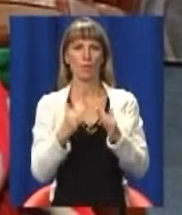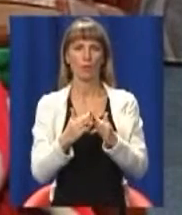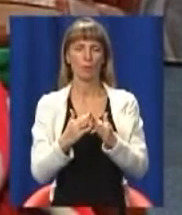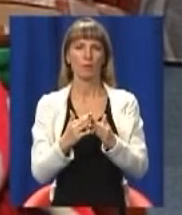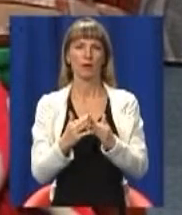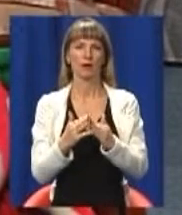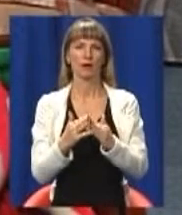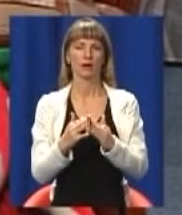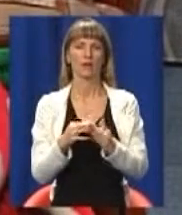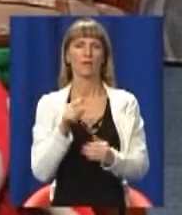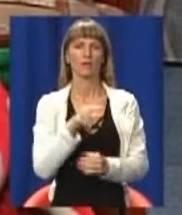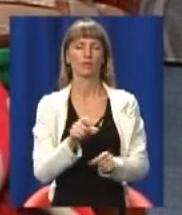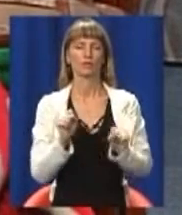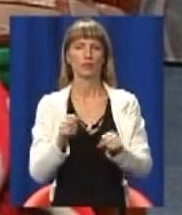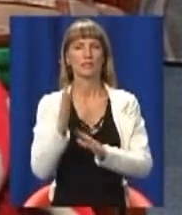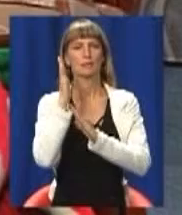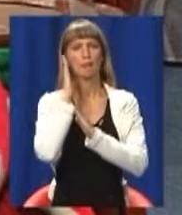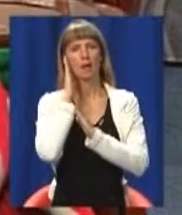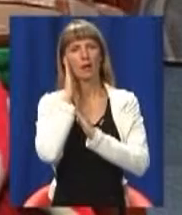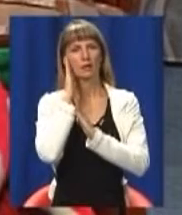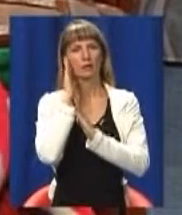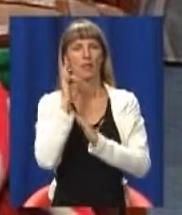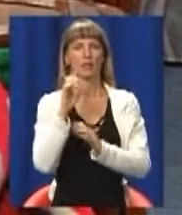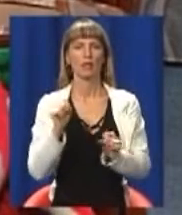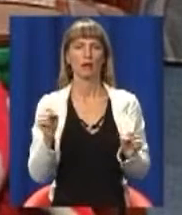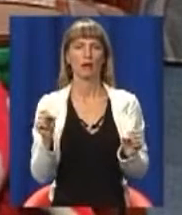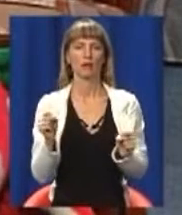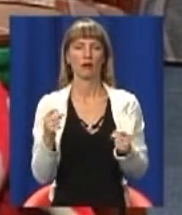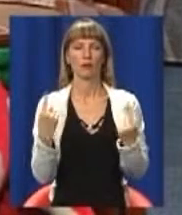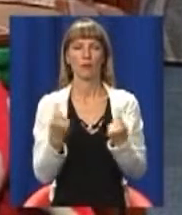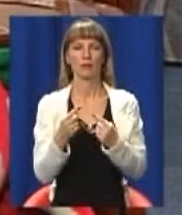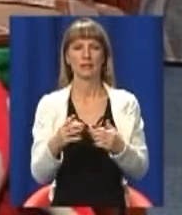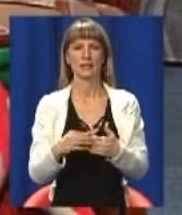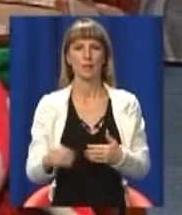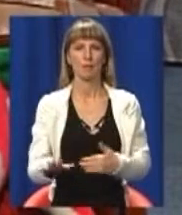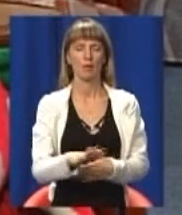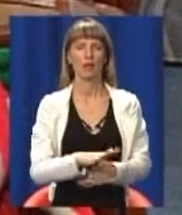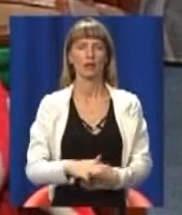то вони можуть спати навіть на холодній землі. Ось такі ці пси.